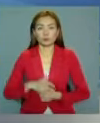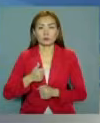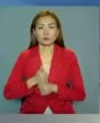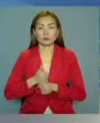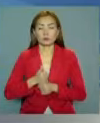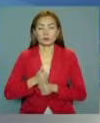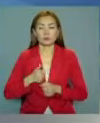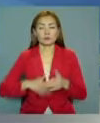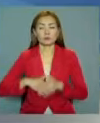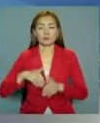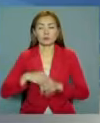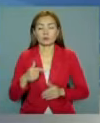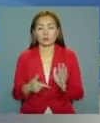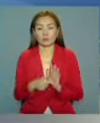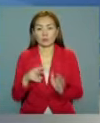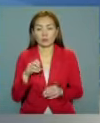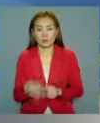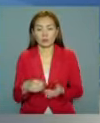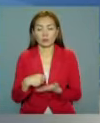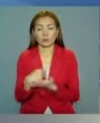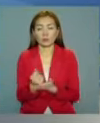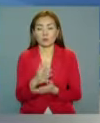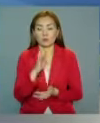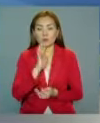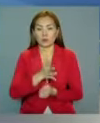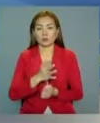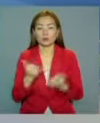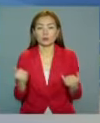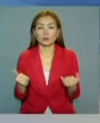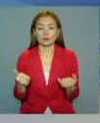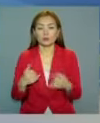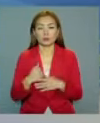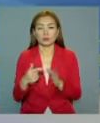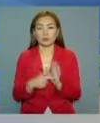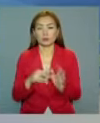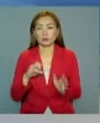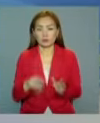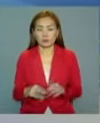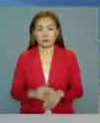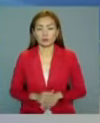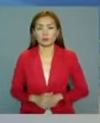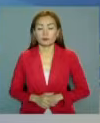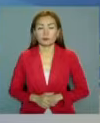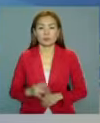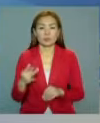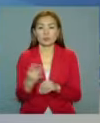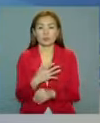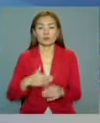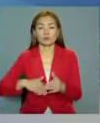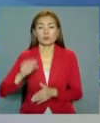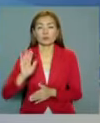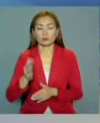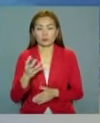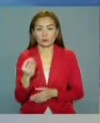президенттіктің 7 жылдық мерзімге түсуі бұрындары 5 жылдан 2 рет болса, енді осы жолы 1 жылдан 1 рет болады.